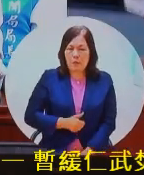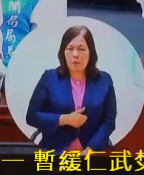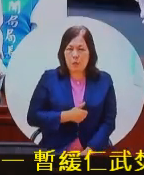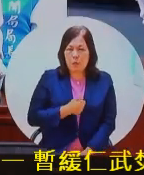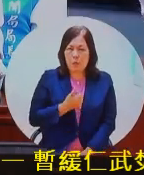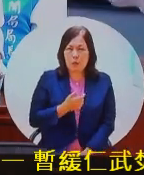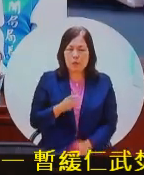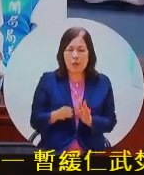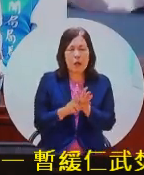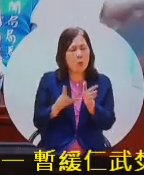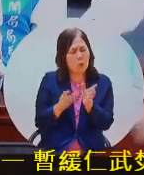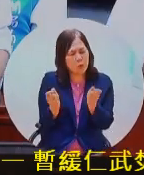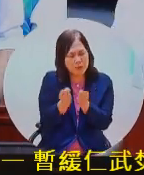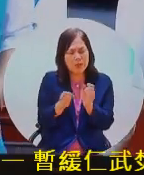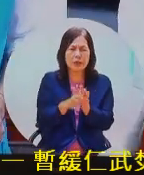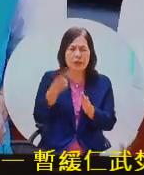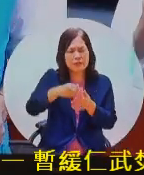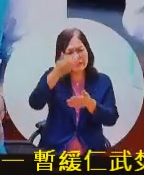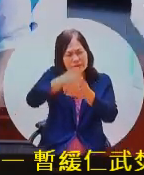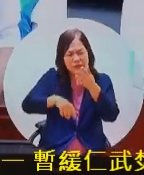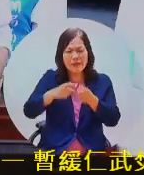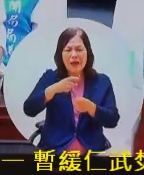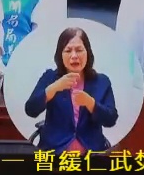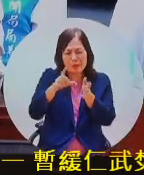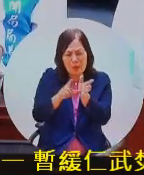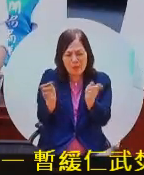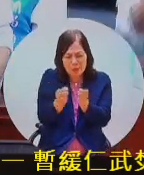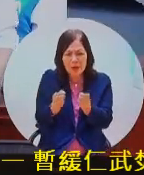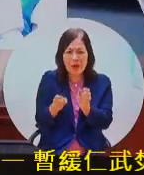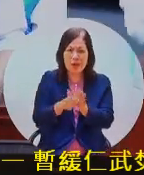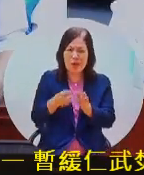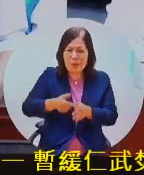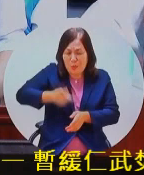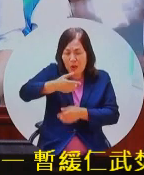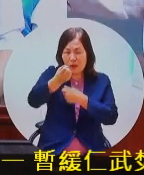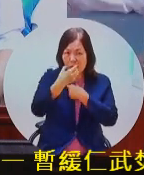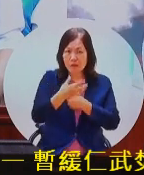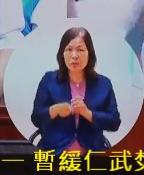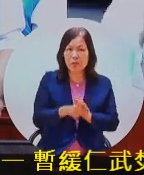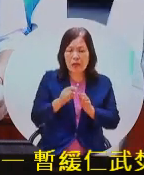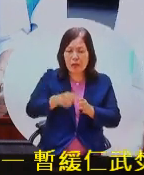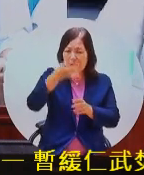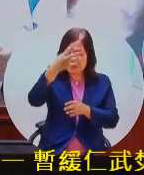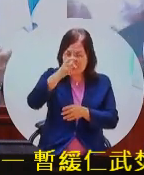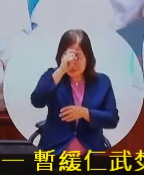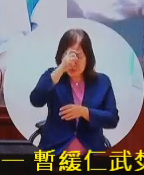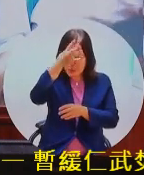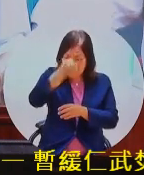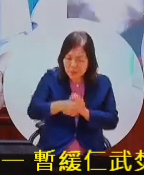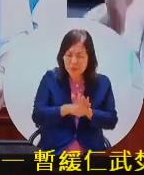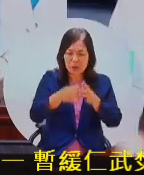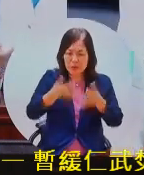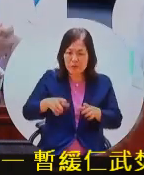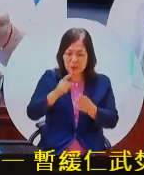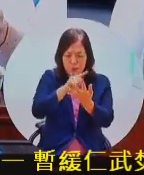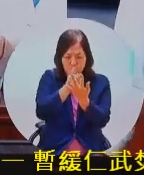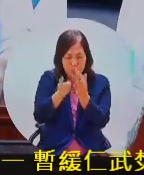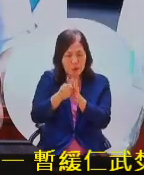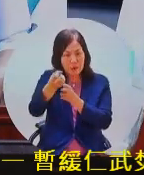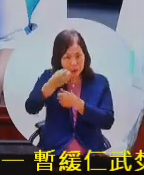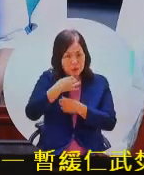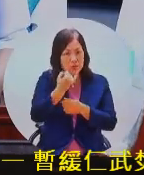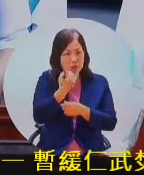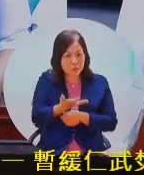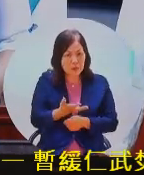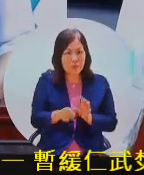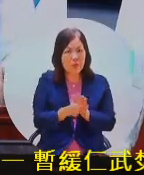时间不多了，剩下几十秒而已，可不可以快点告诉我们，诉求很多，你一一的回复我们，可以不可以？ 我以为让我称赞一